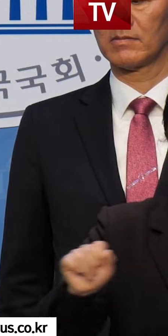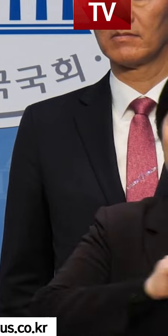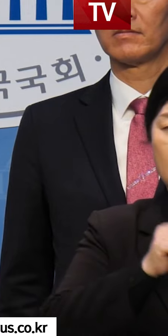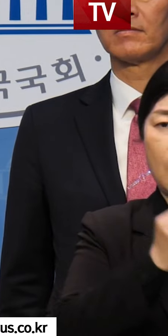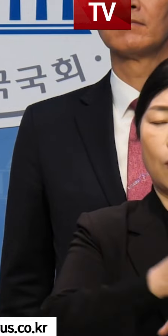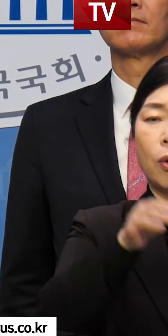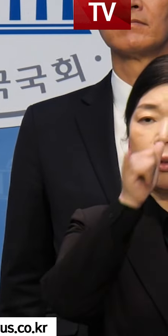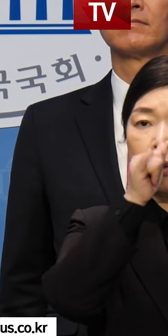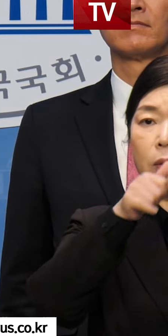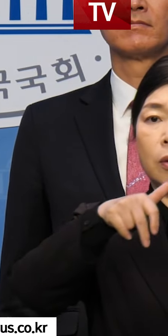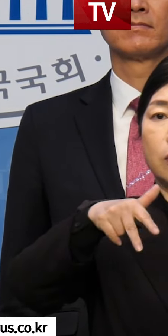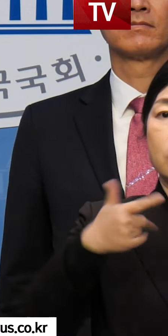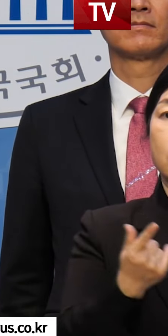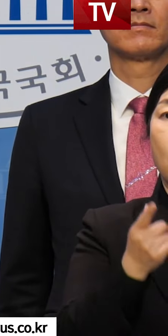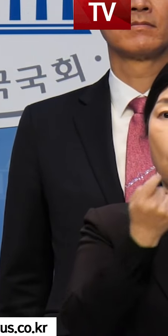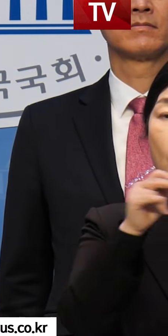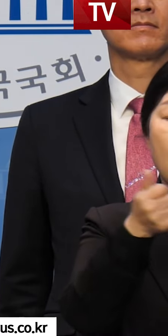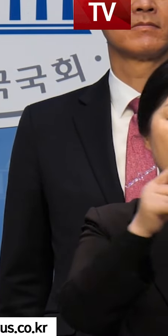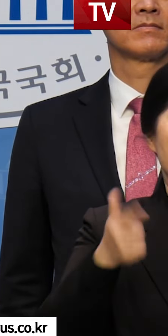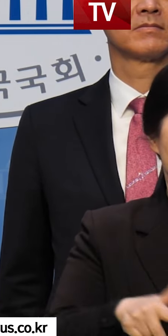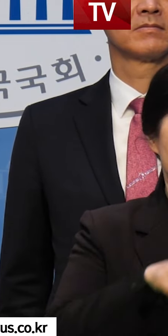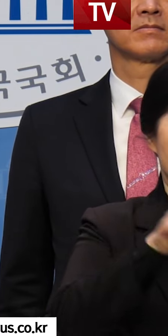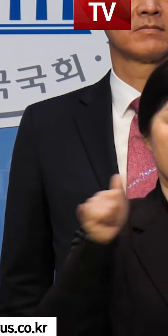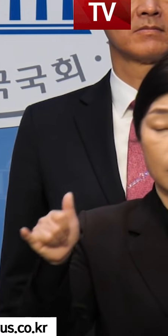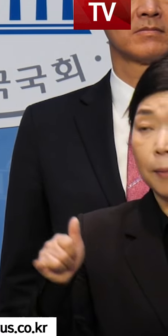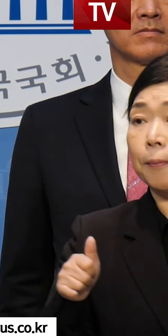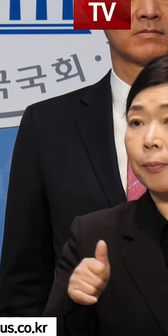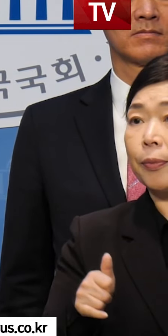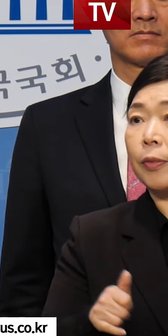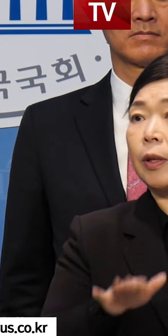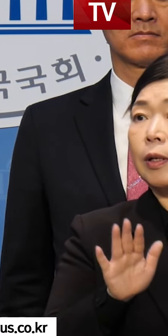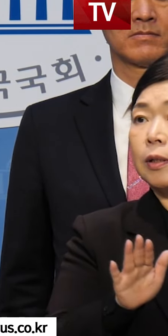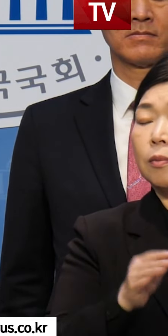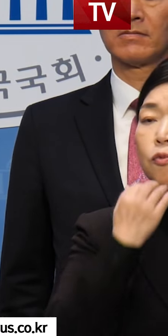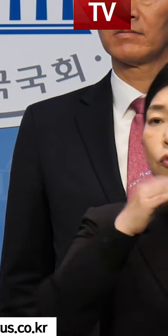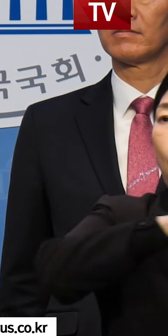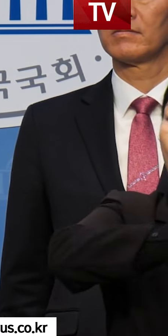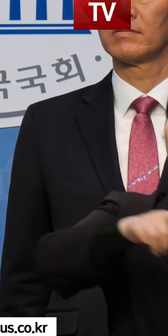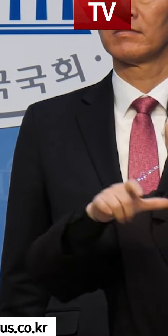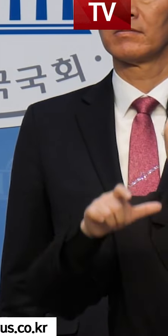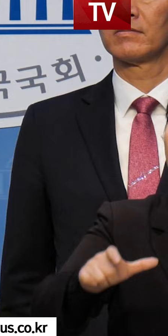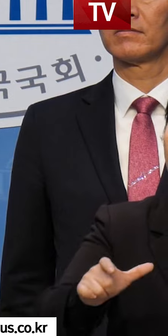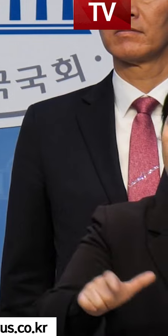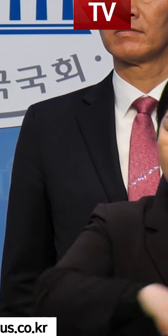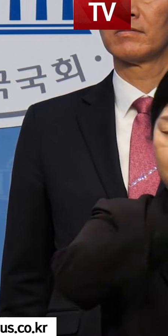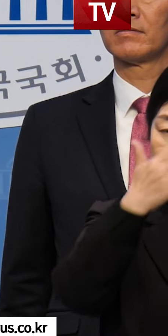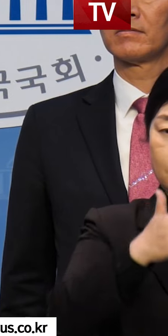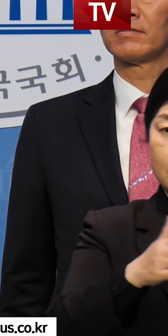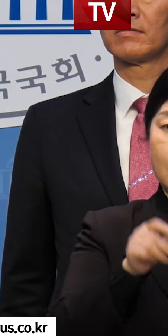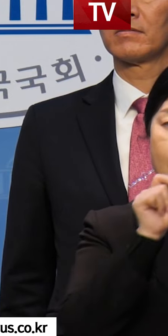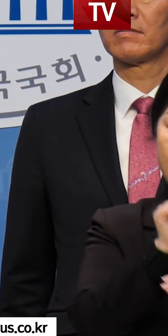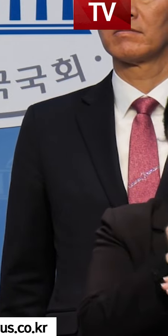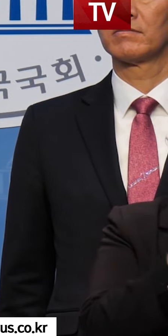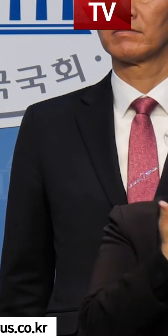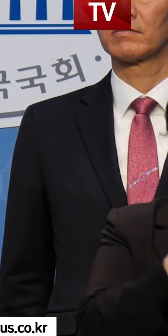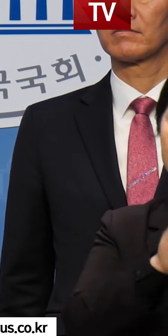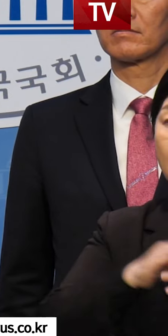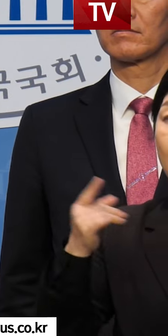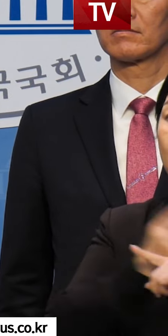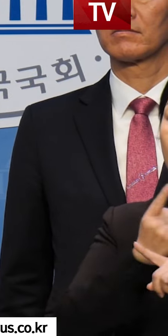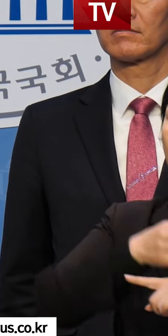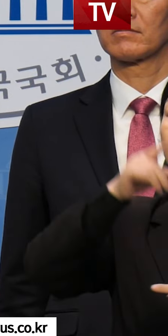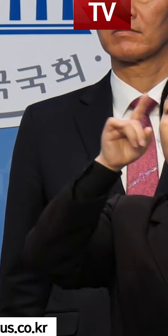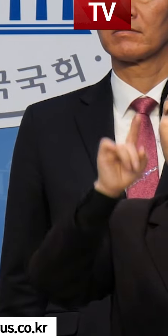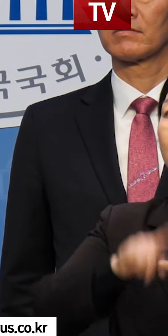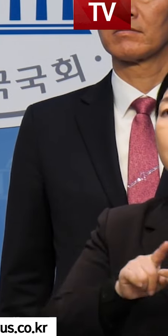계시는 조광한 후보께서 지금 수도권 전면적인 행정 개편에